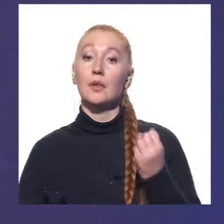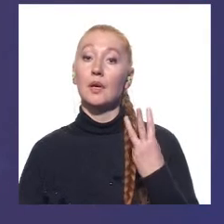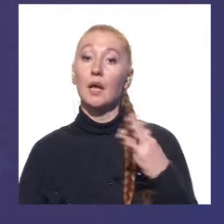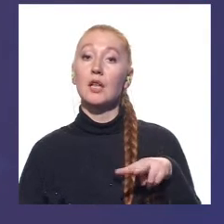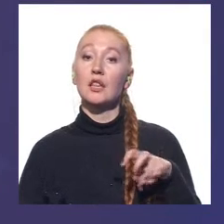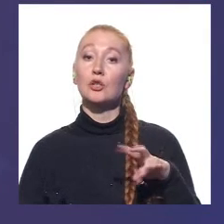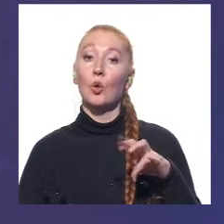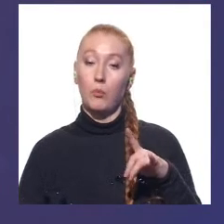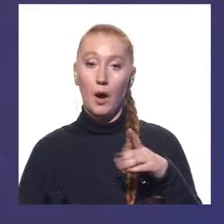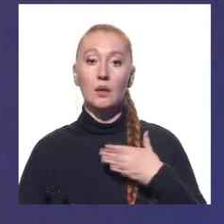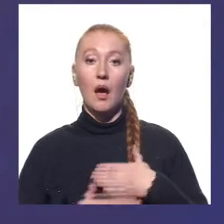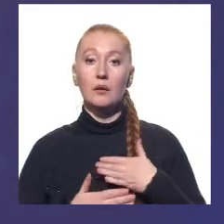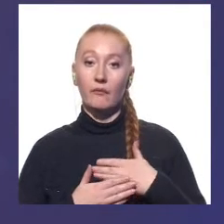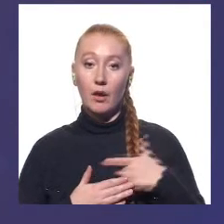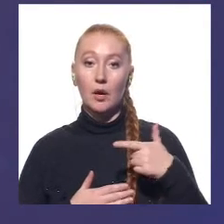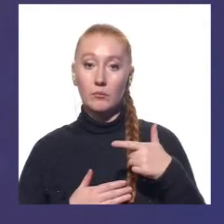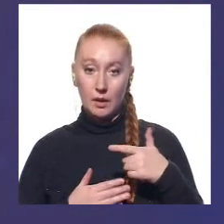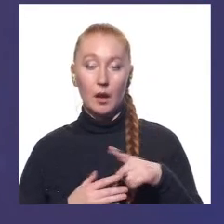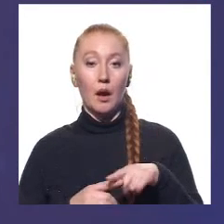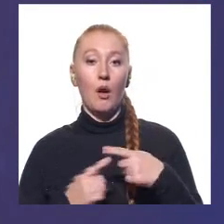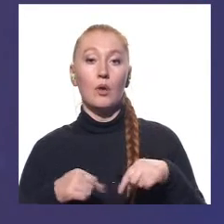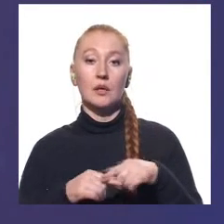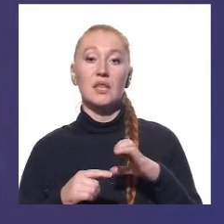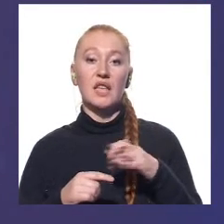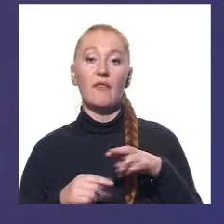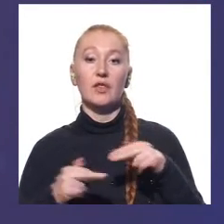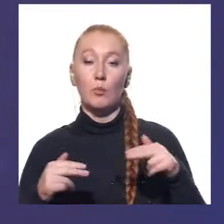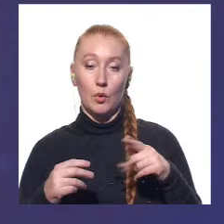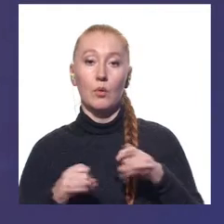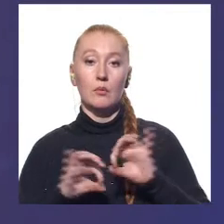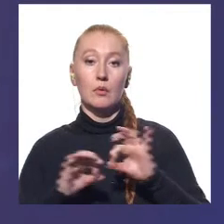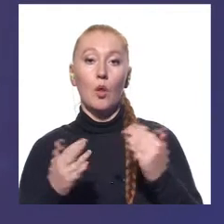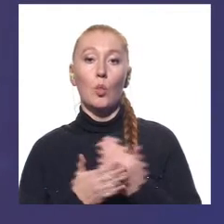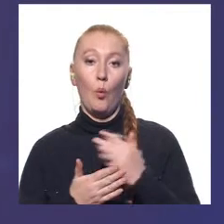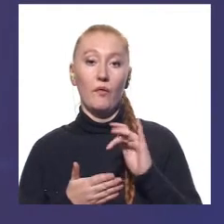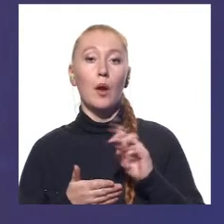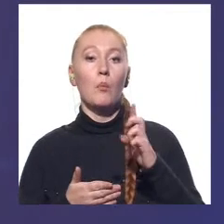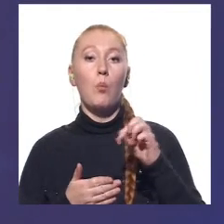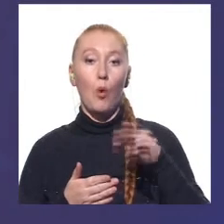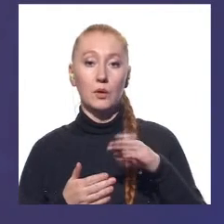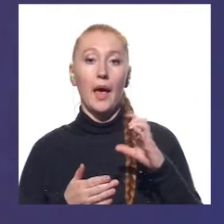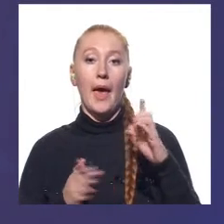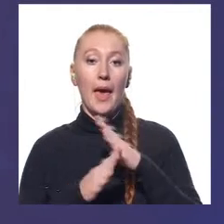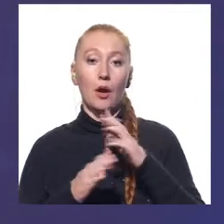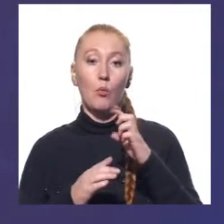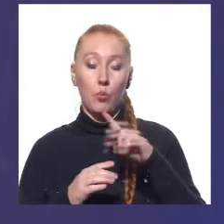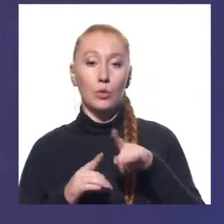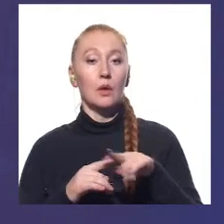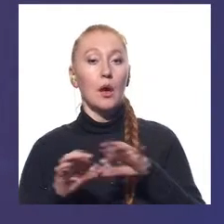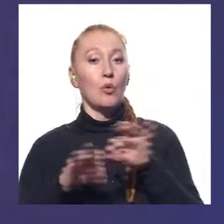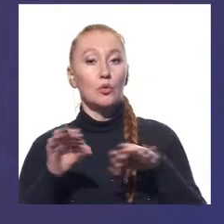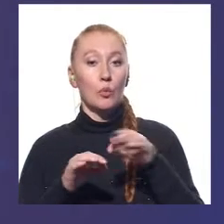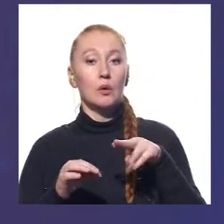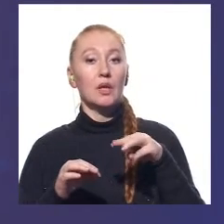Тринадцятого листопада активісти громадської організації Save Дніпро презентували новий функціонал телеграм-боту Save EcoBot. Розробник Павло